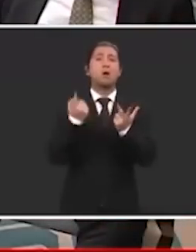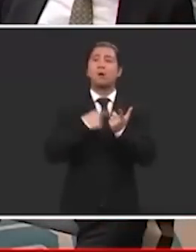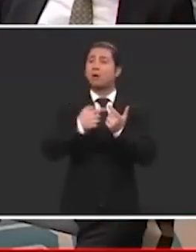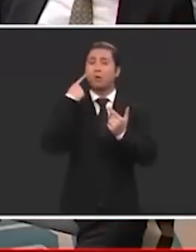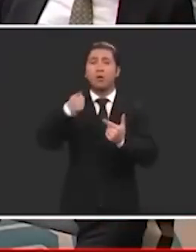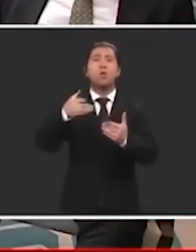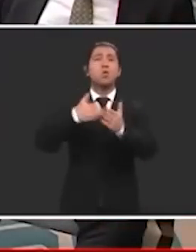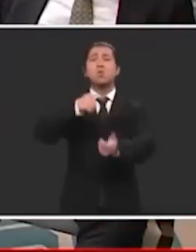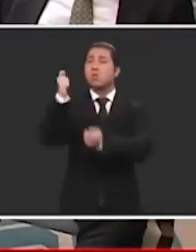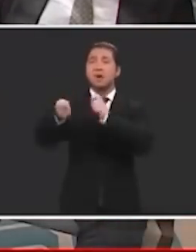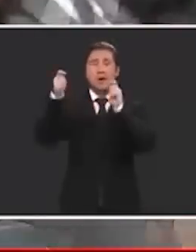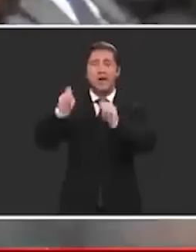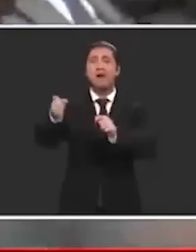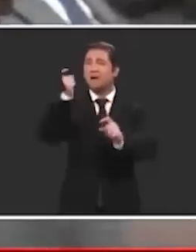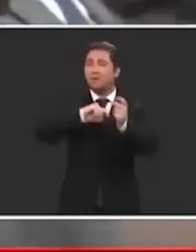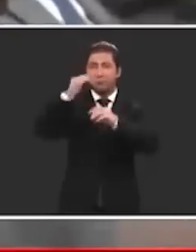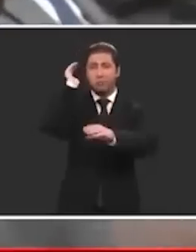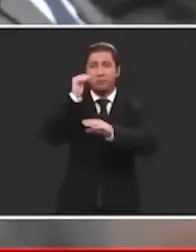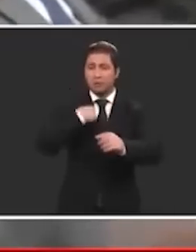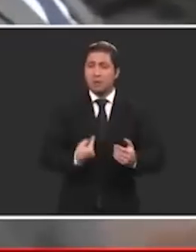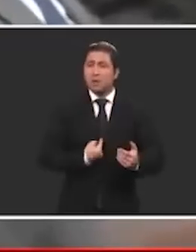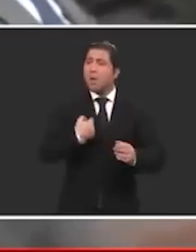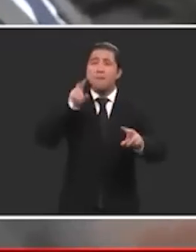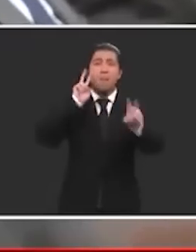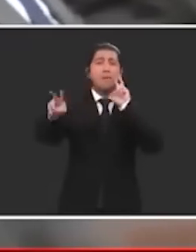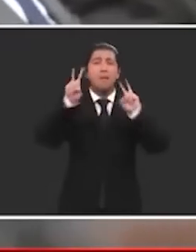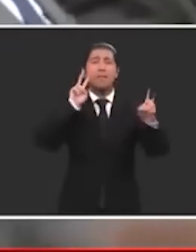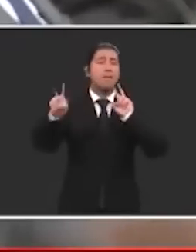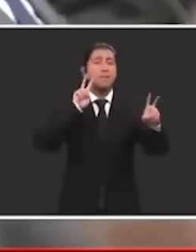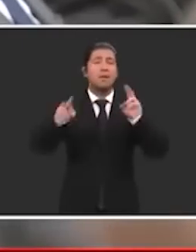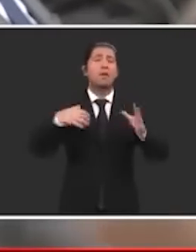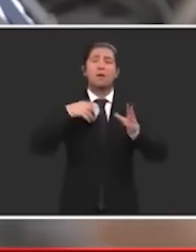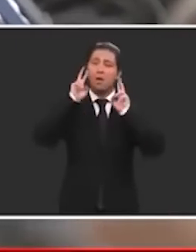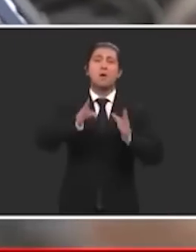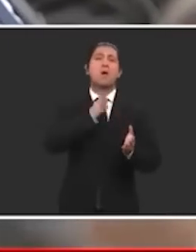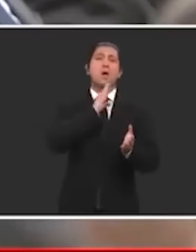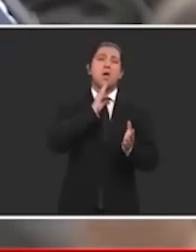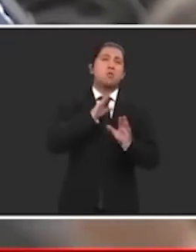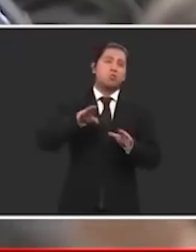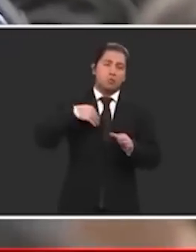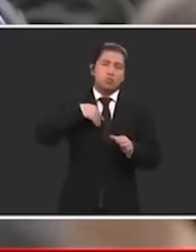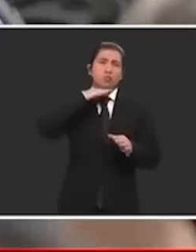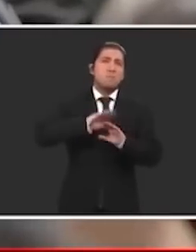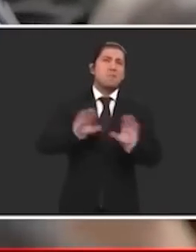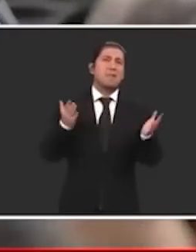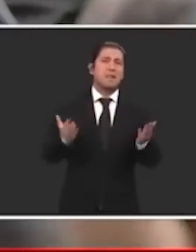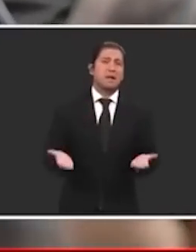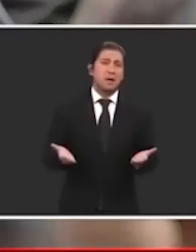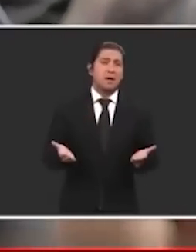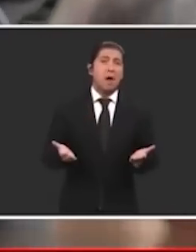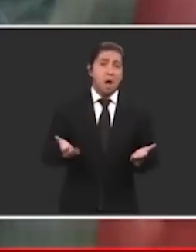sayısız teşebbüsünü, sayısız niyetini gördük, yaşadık. Sonuçta bu